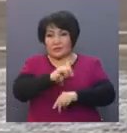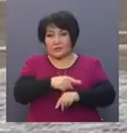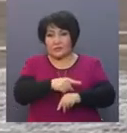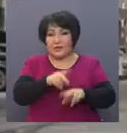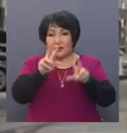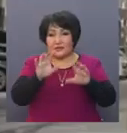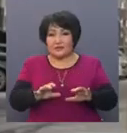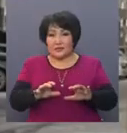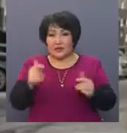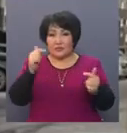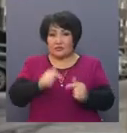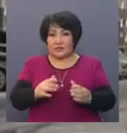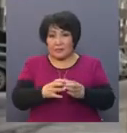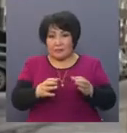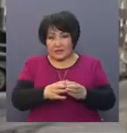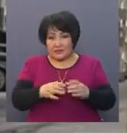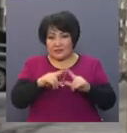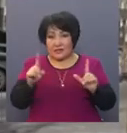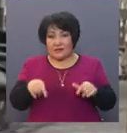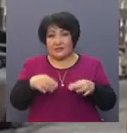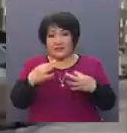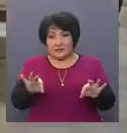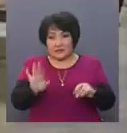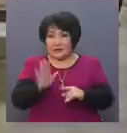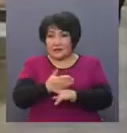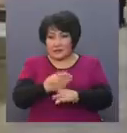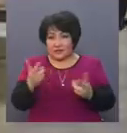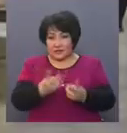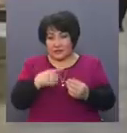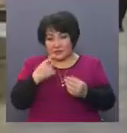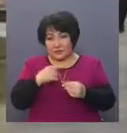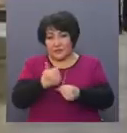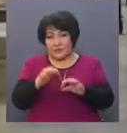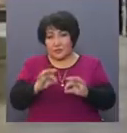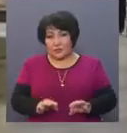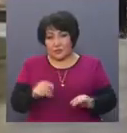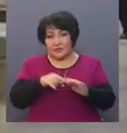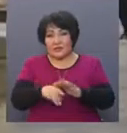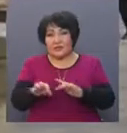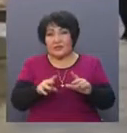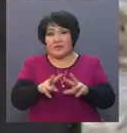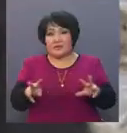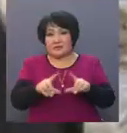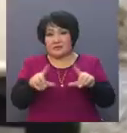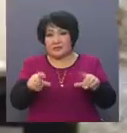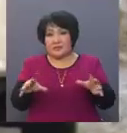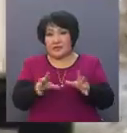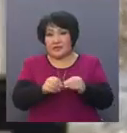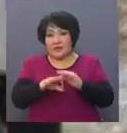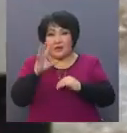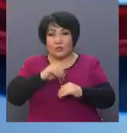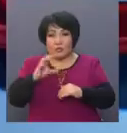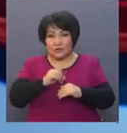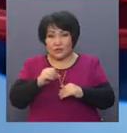компанияларды лицензиясынан айыру керек дейді. Осыған орай бас прокуратура ішкі істер министрлігімен бірге ұрлықпен күрестің жол картасын